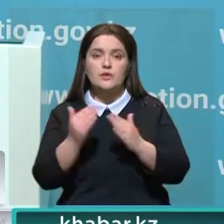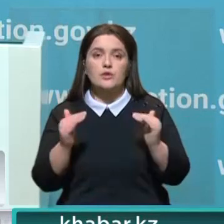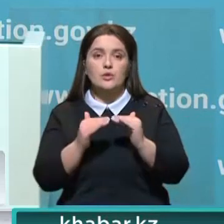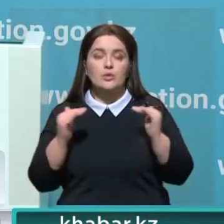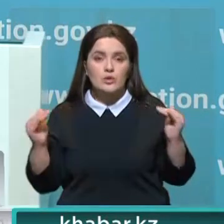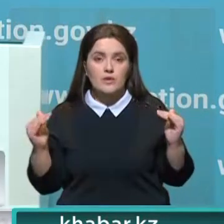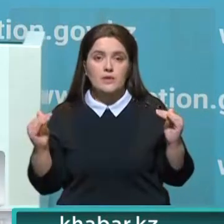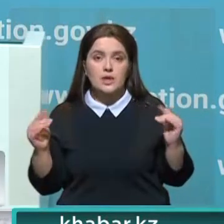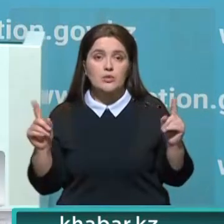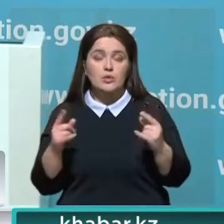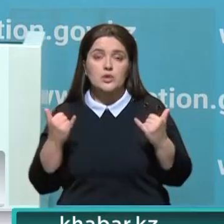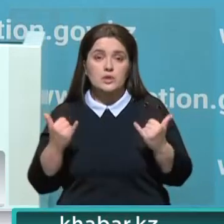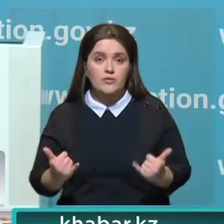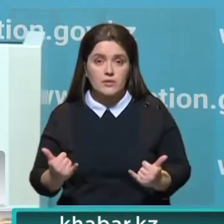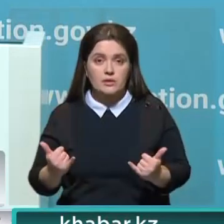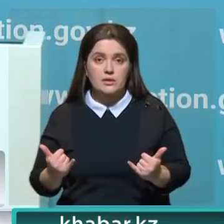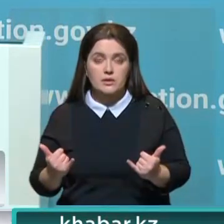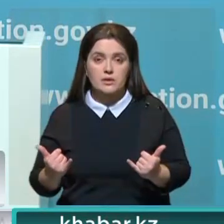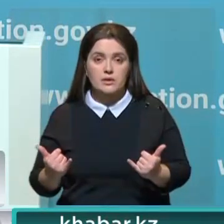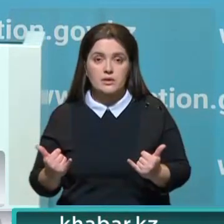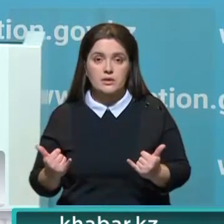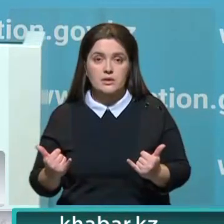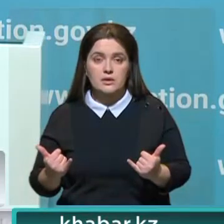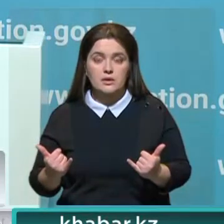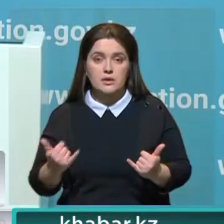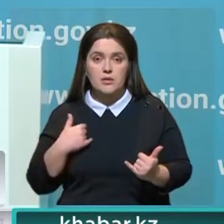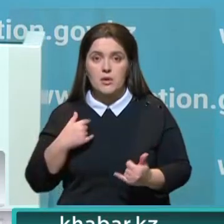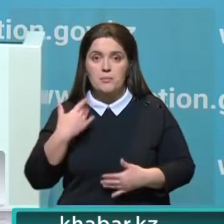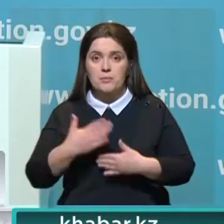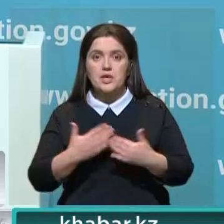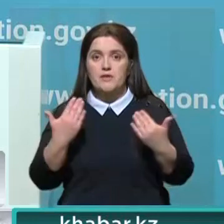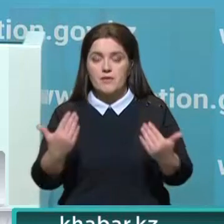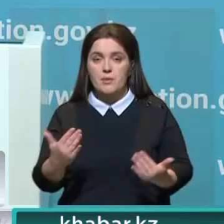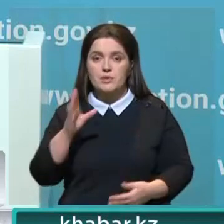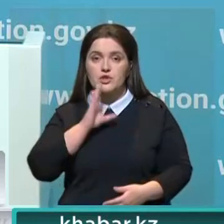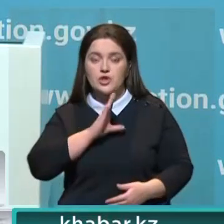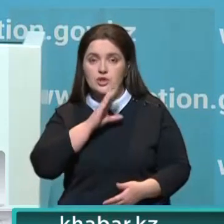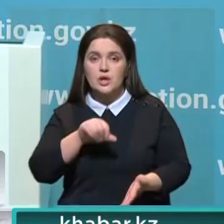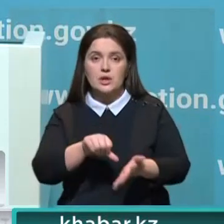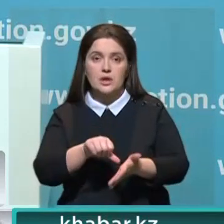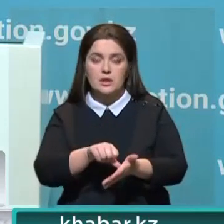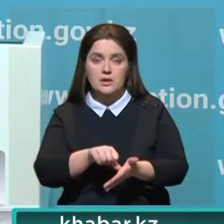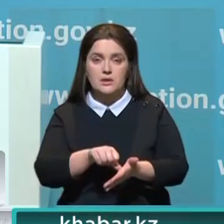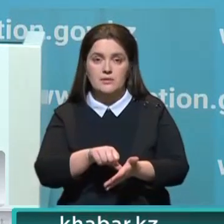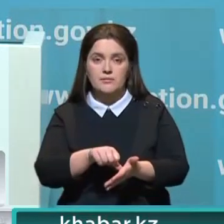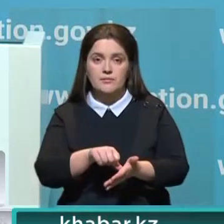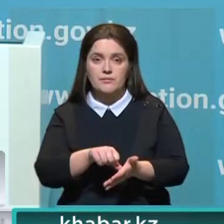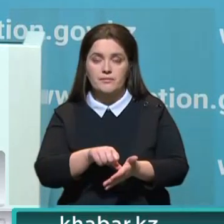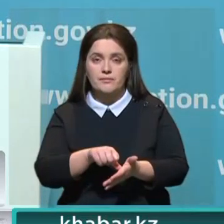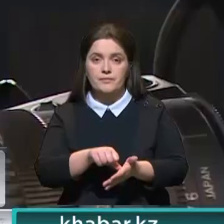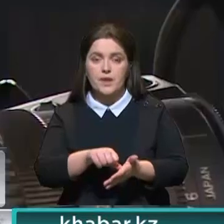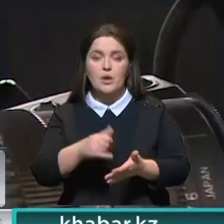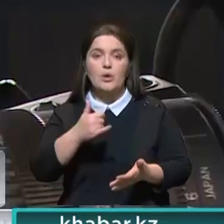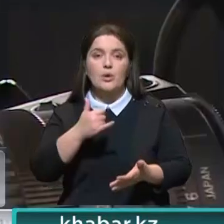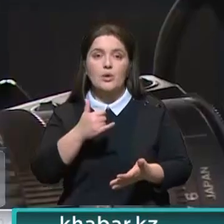уровень. И то, что сегодня я стою за этой трибуной перед вами, женщина-кандидат, я думаю, говорит о многом. Все-таки в